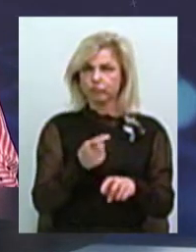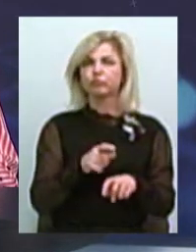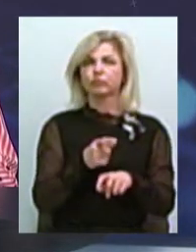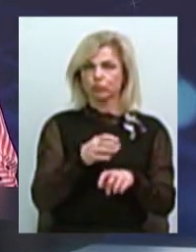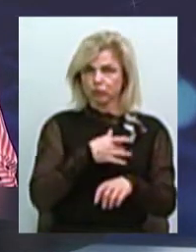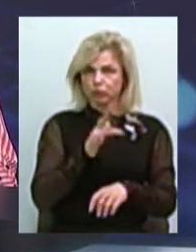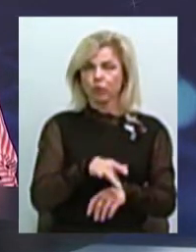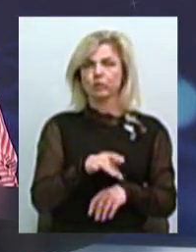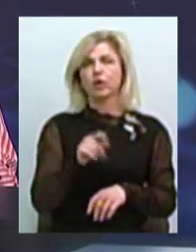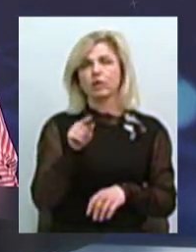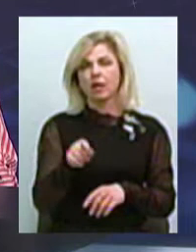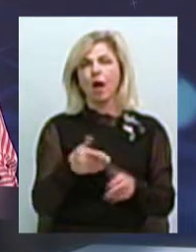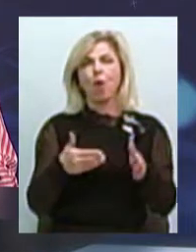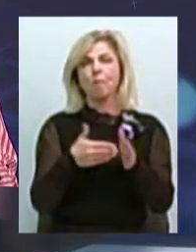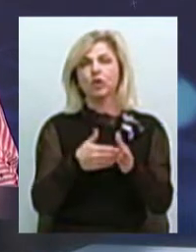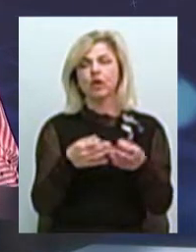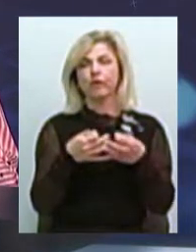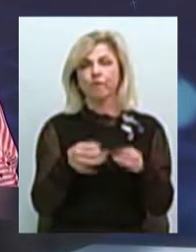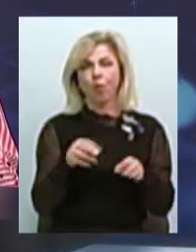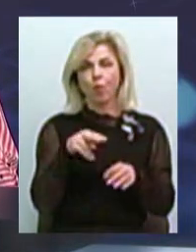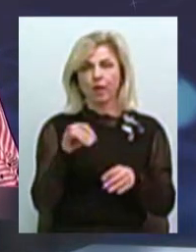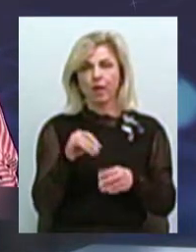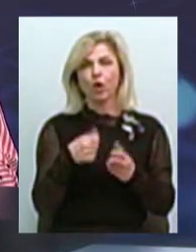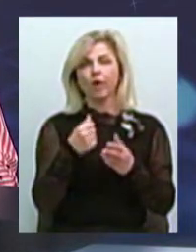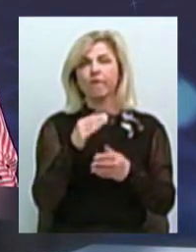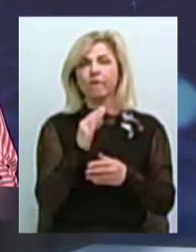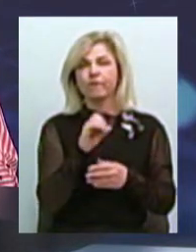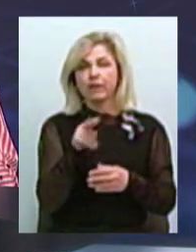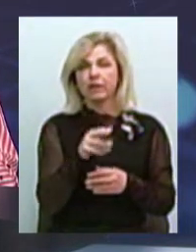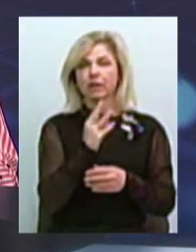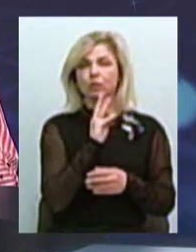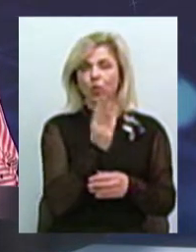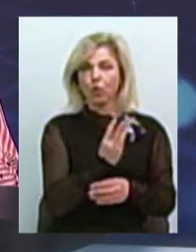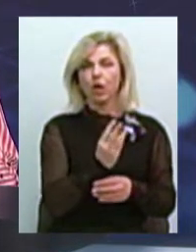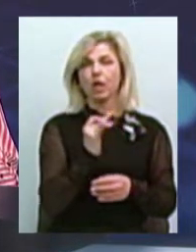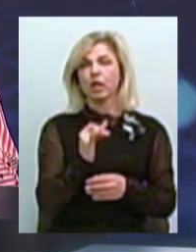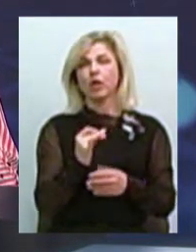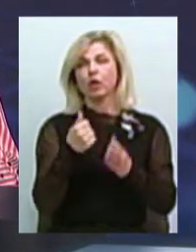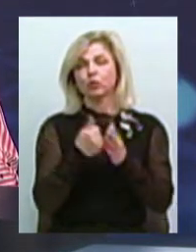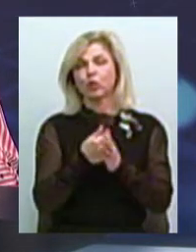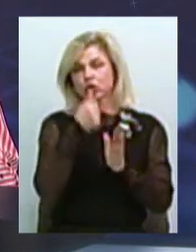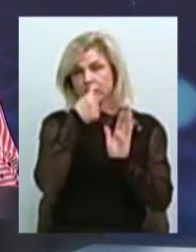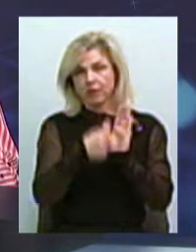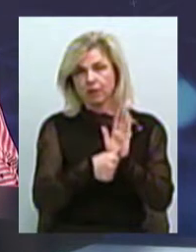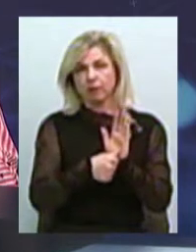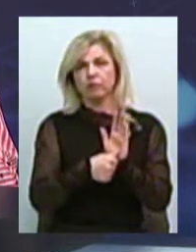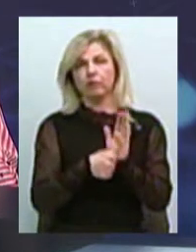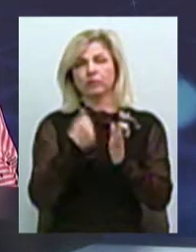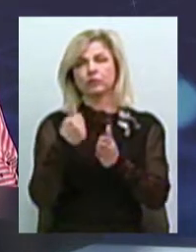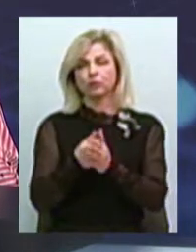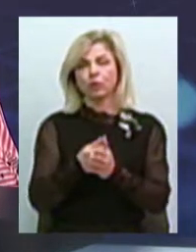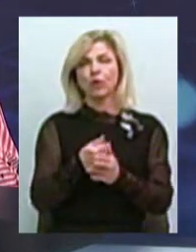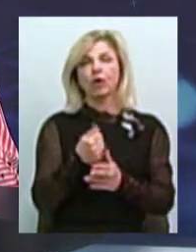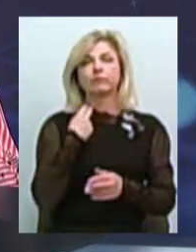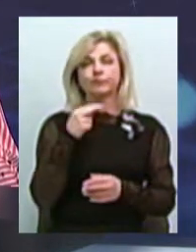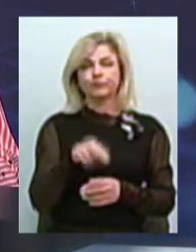Там від обмеження волі від 3 років та від 6 місяців до